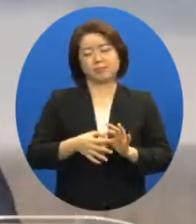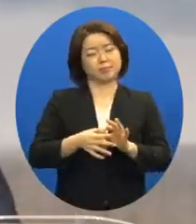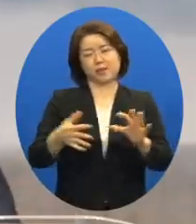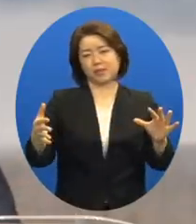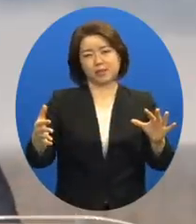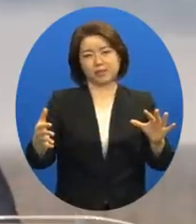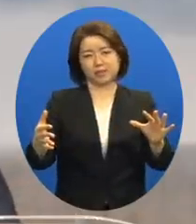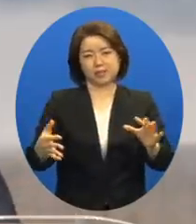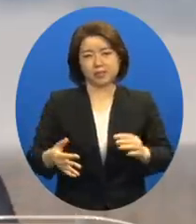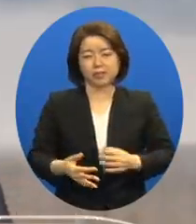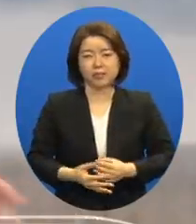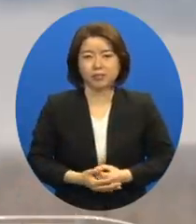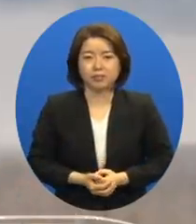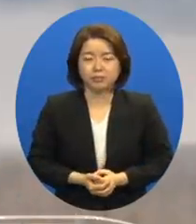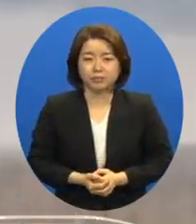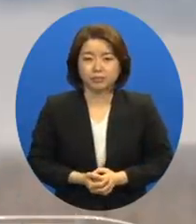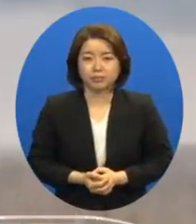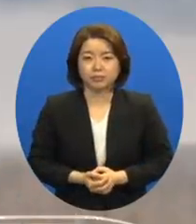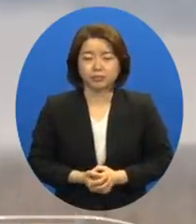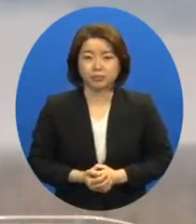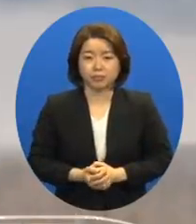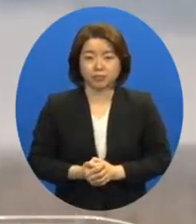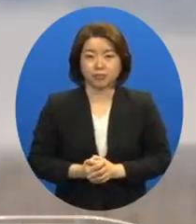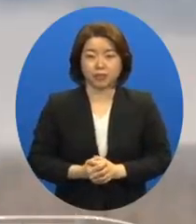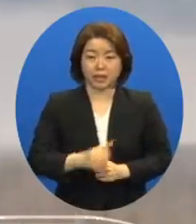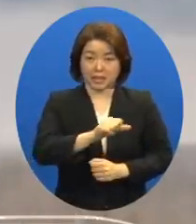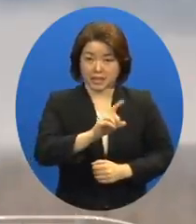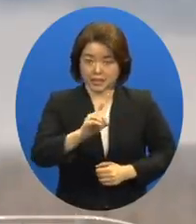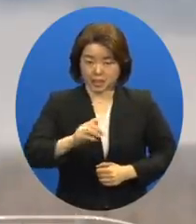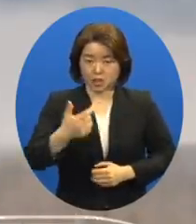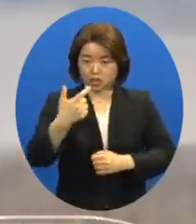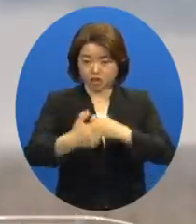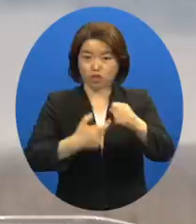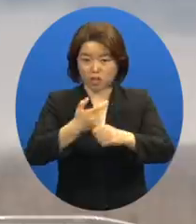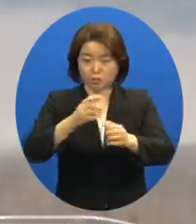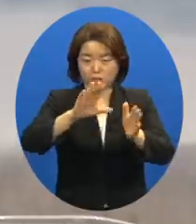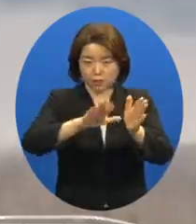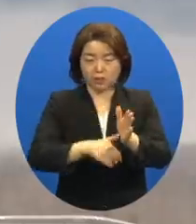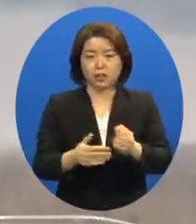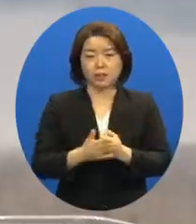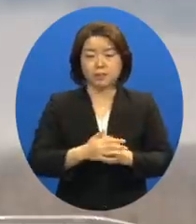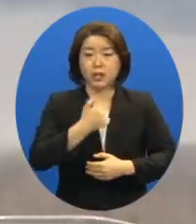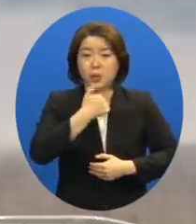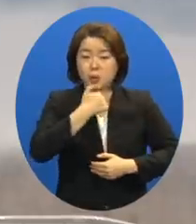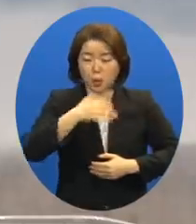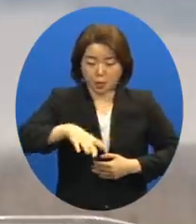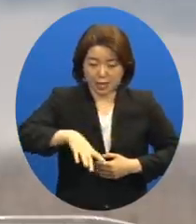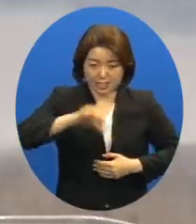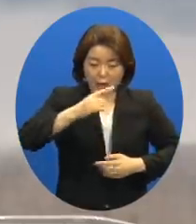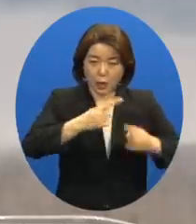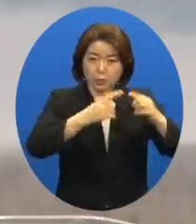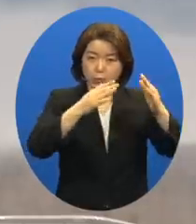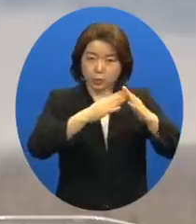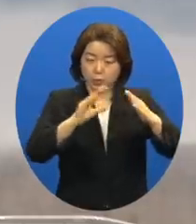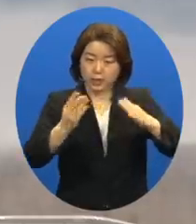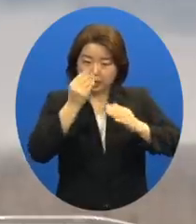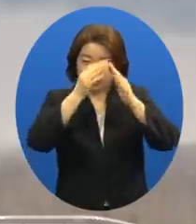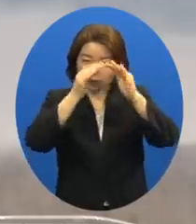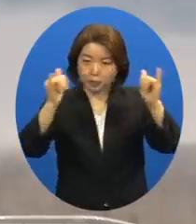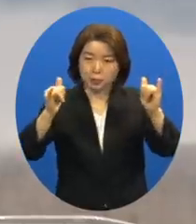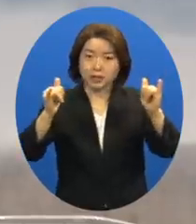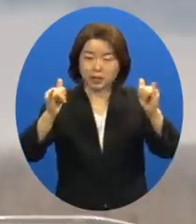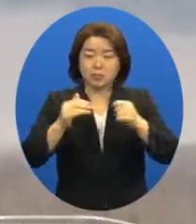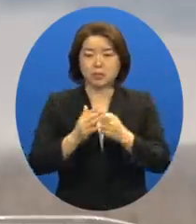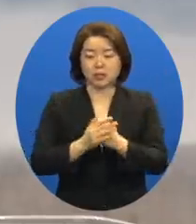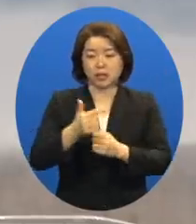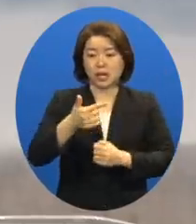것입니다. 주 60년경에 로마의 초대교회 성도들은